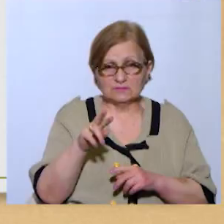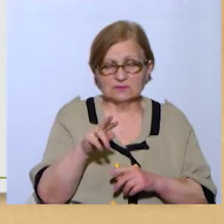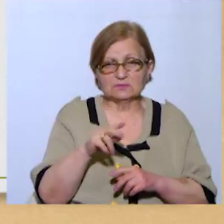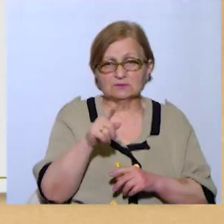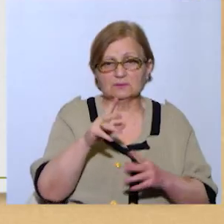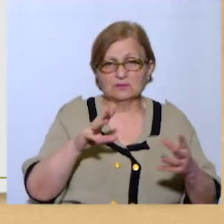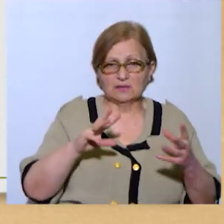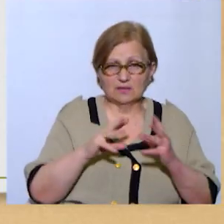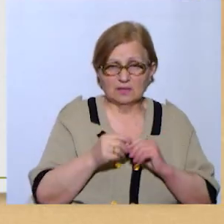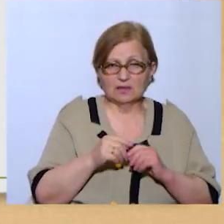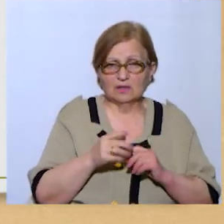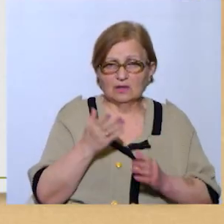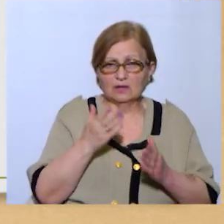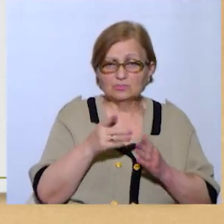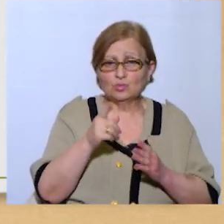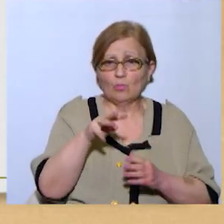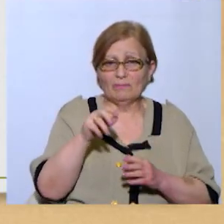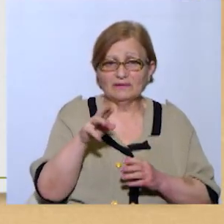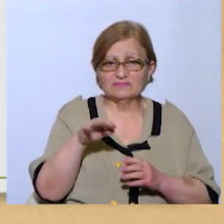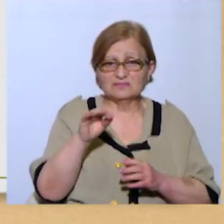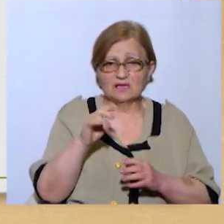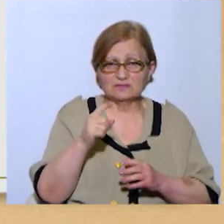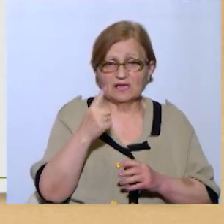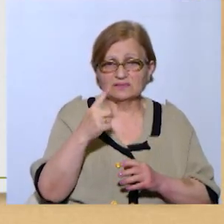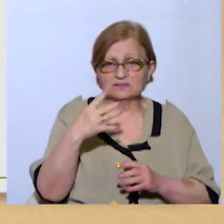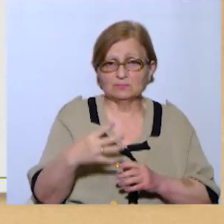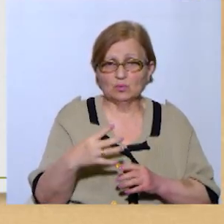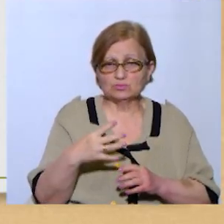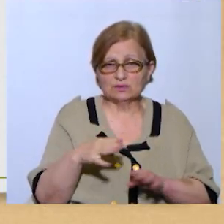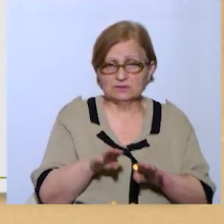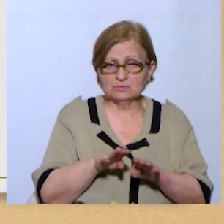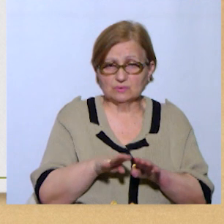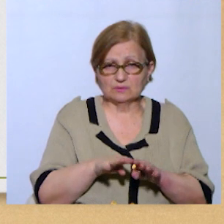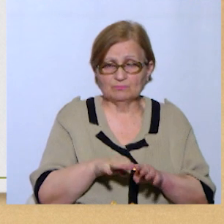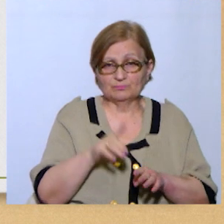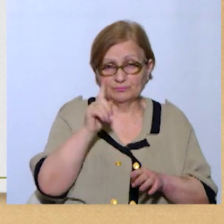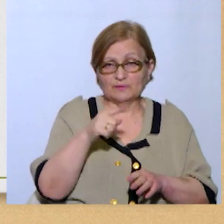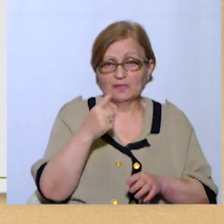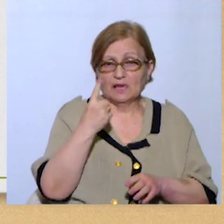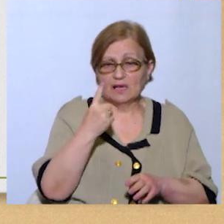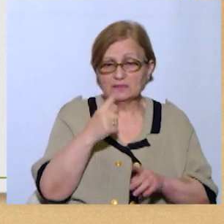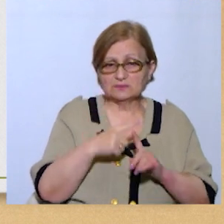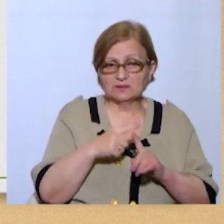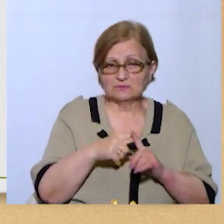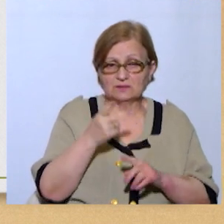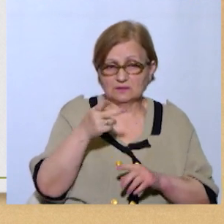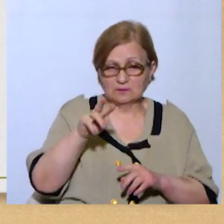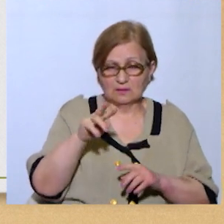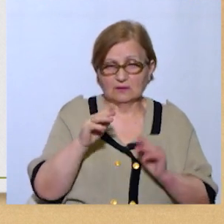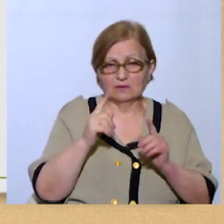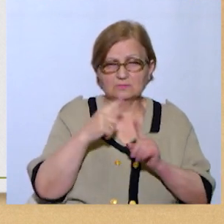შემდგარი მონაცემების საშუალო, თუ მათი მედიანა 1/4 სტოლია. მოგეხსენებათ, რომ x, 1, x და x²